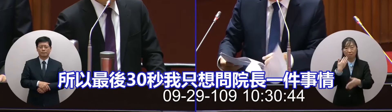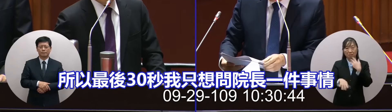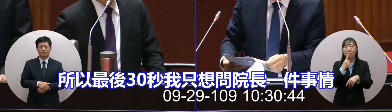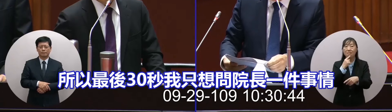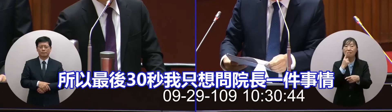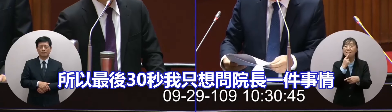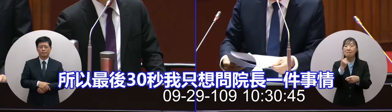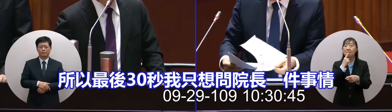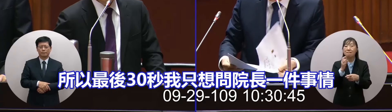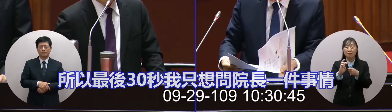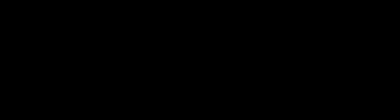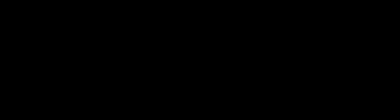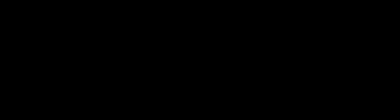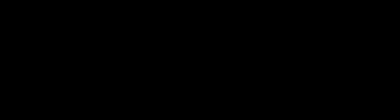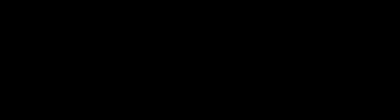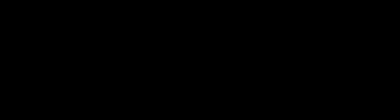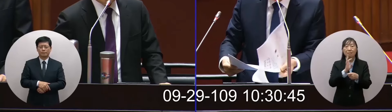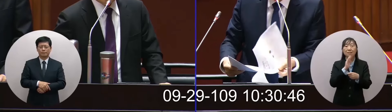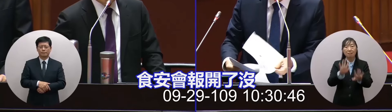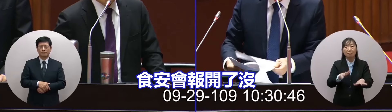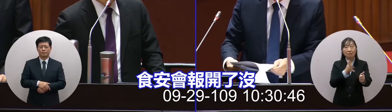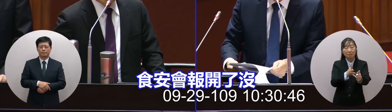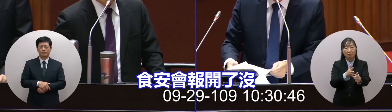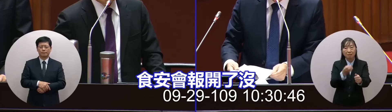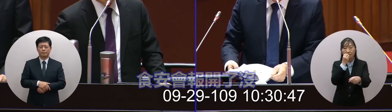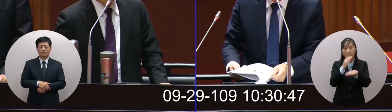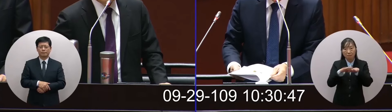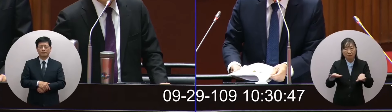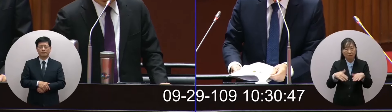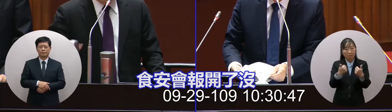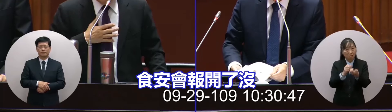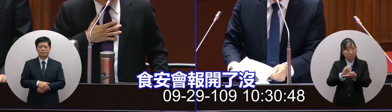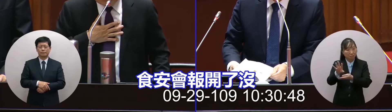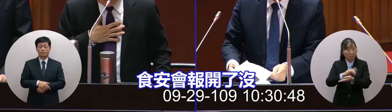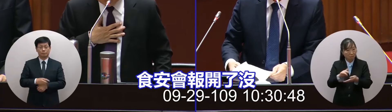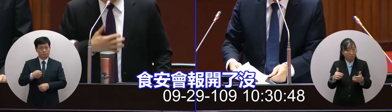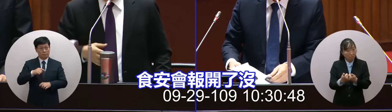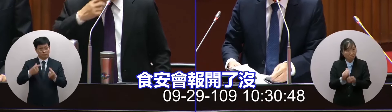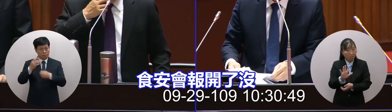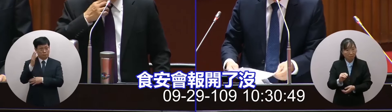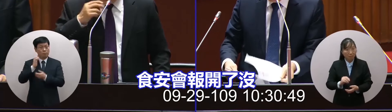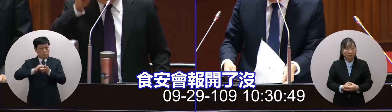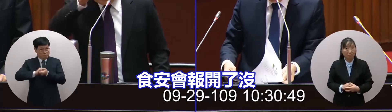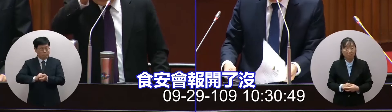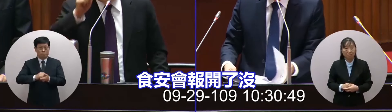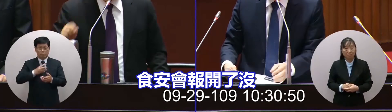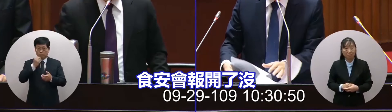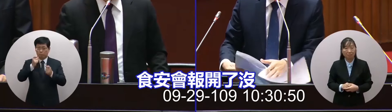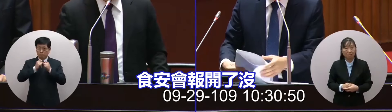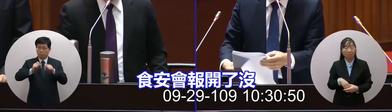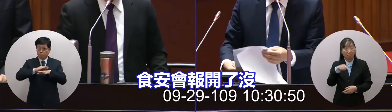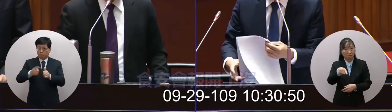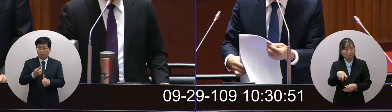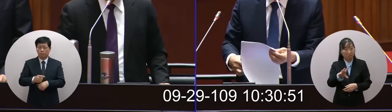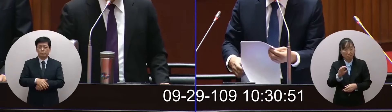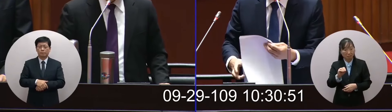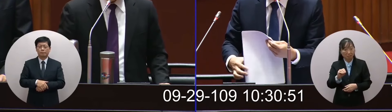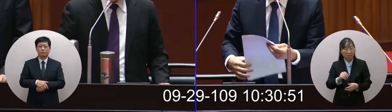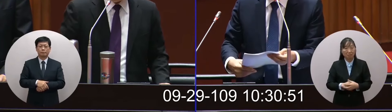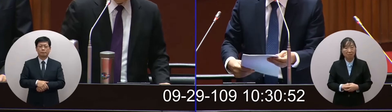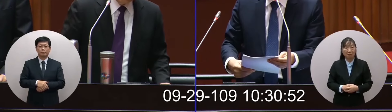想问院长一件事情：食安汇报开了没？ 所以我政府一定食安。 食安汇报开了